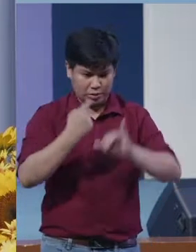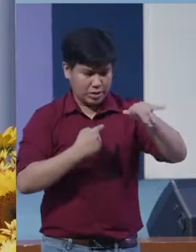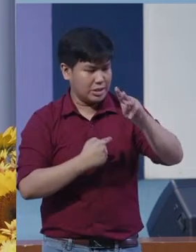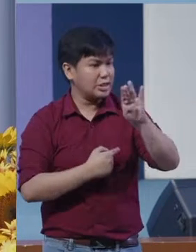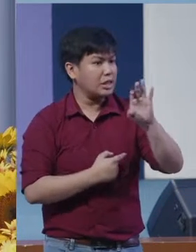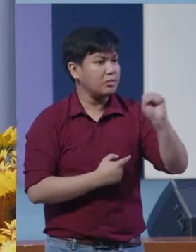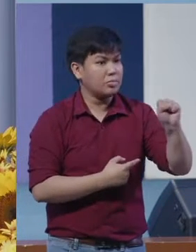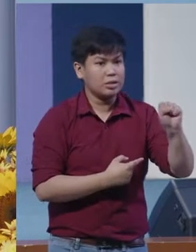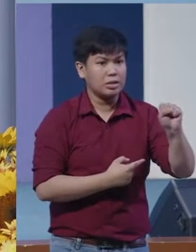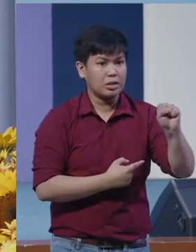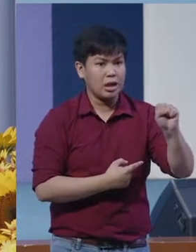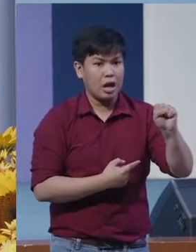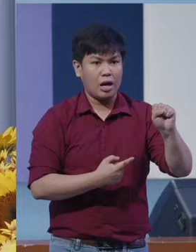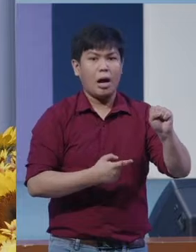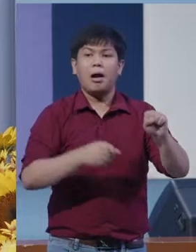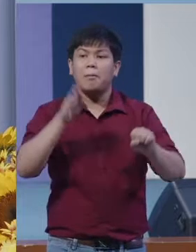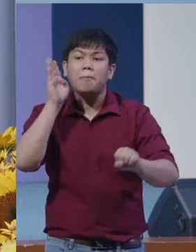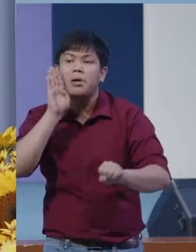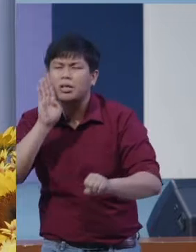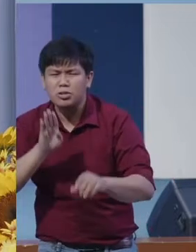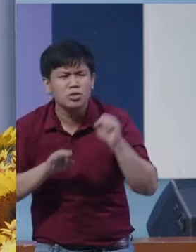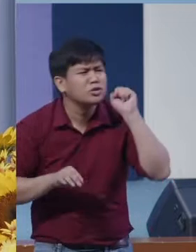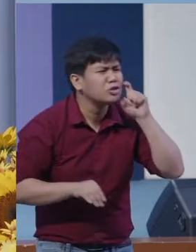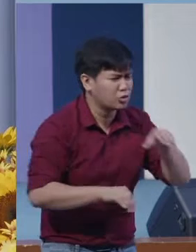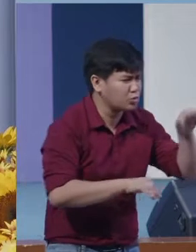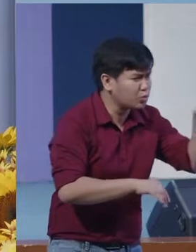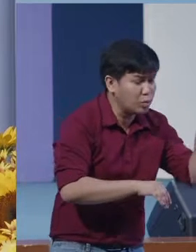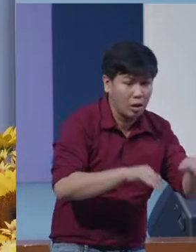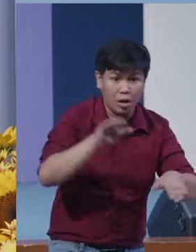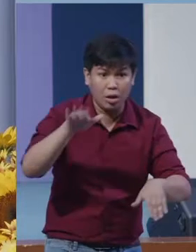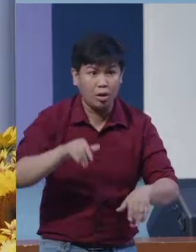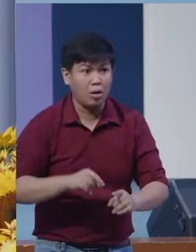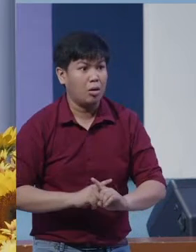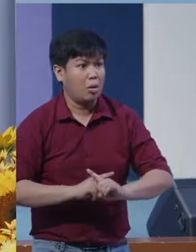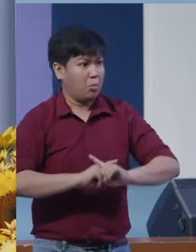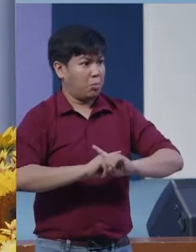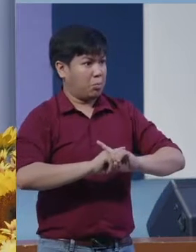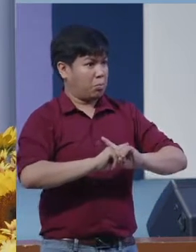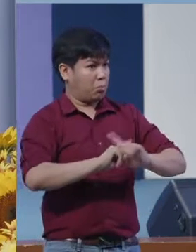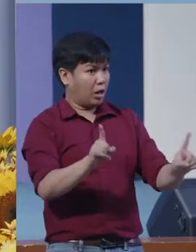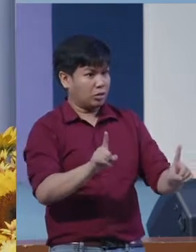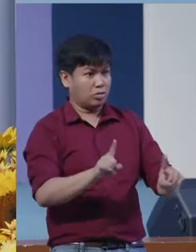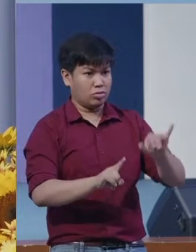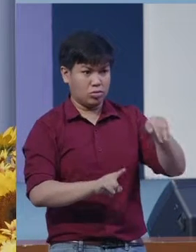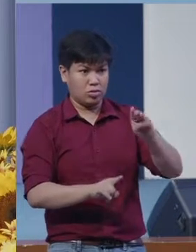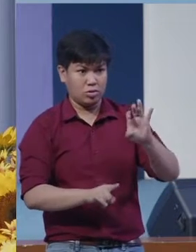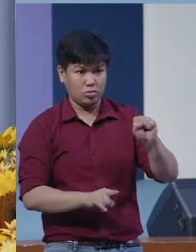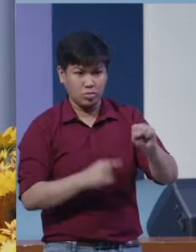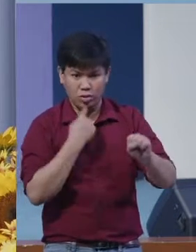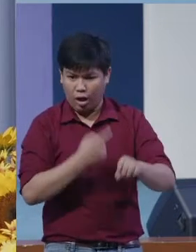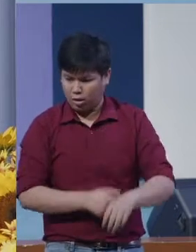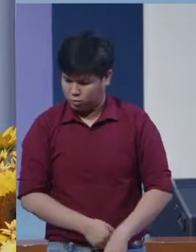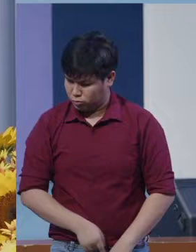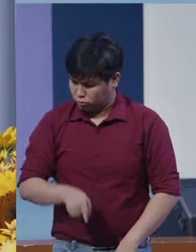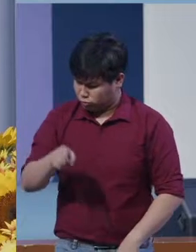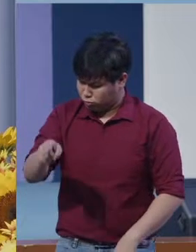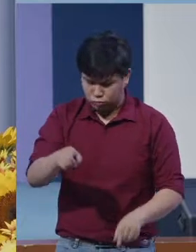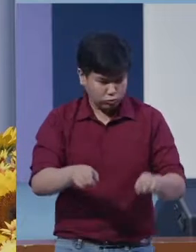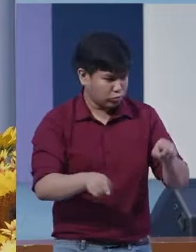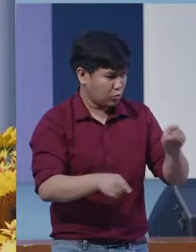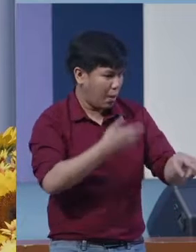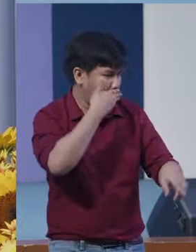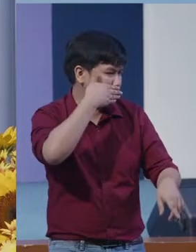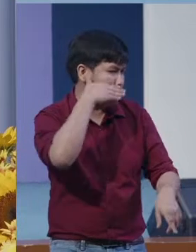James palaging my brethren, my brothers. Pero dito hindi, you adulterous people. Do you know